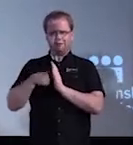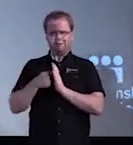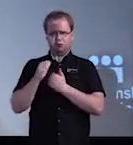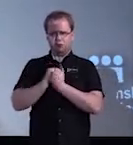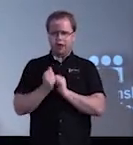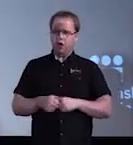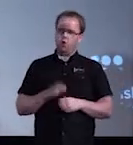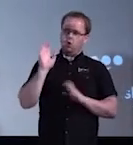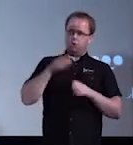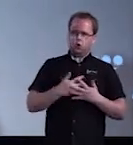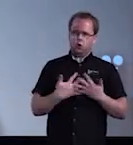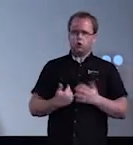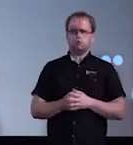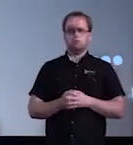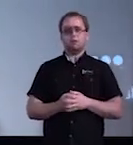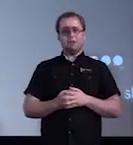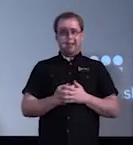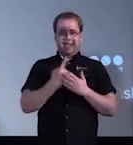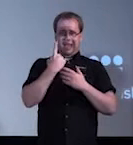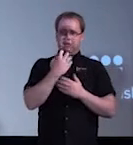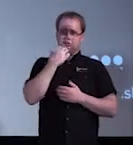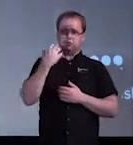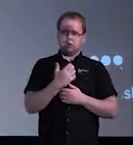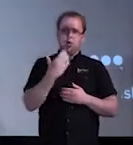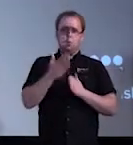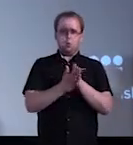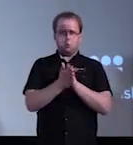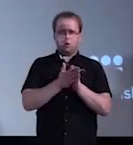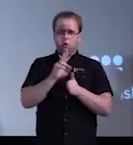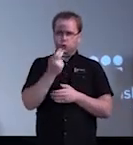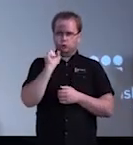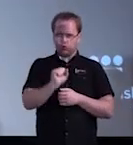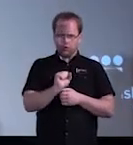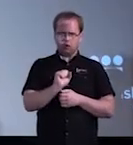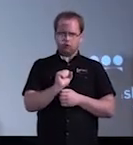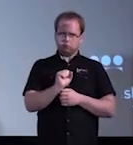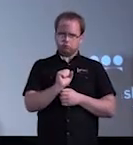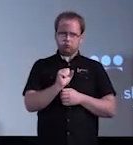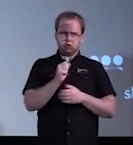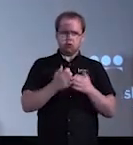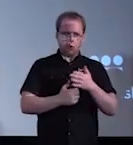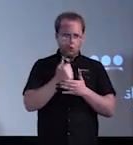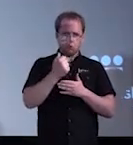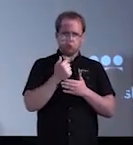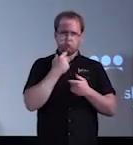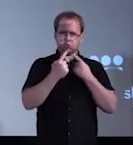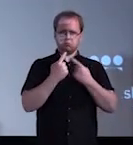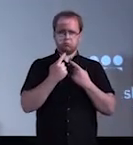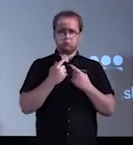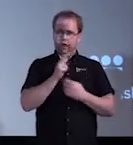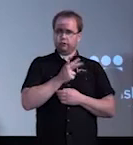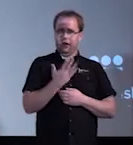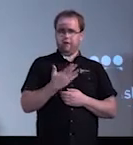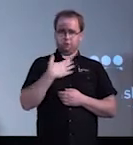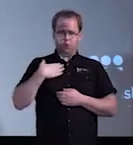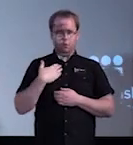Många. Ja, till exempel. Nej, men en stor utmaning blir ju att nu ska det här hanteras och tas... Alltså ansvaret blir ju vårt, alltså